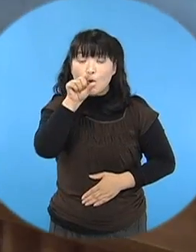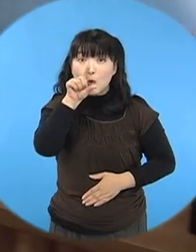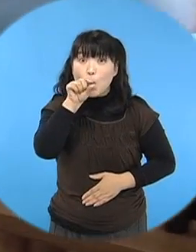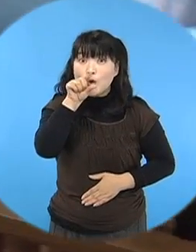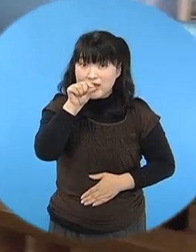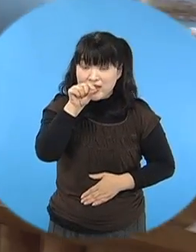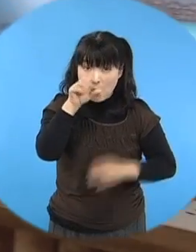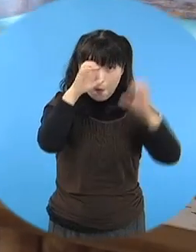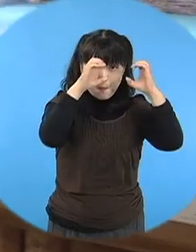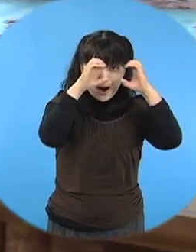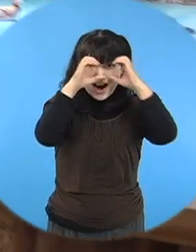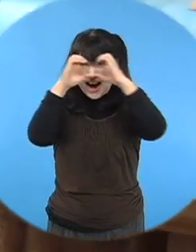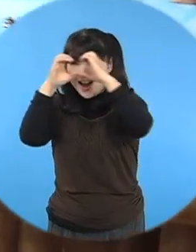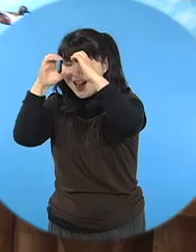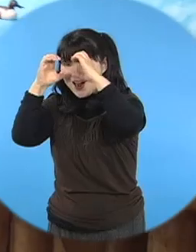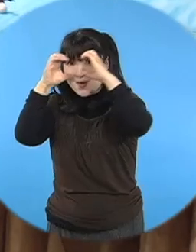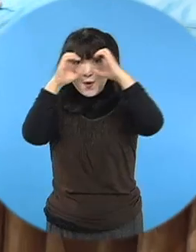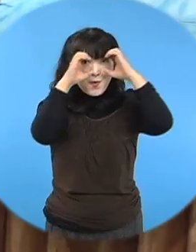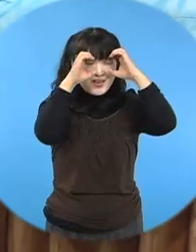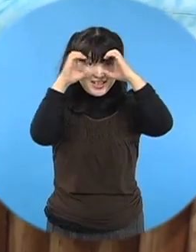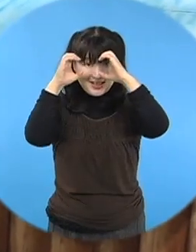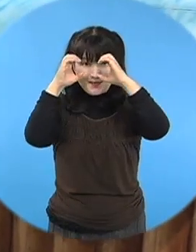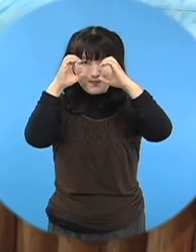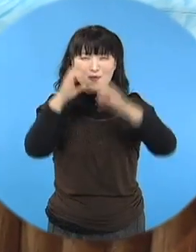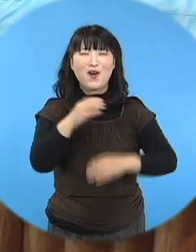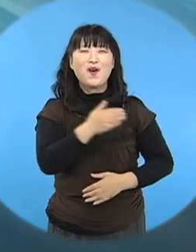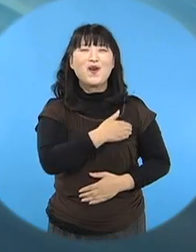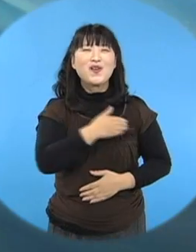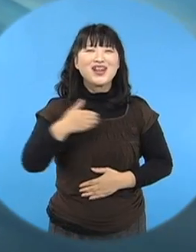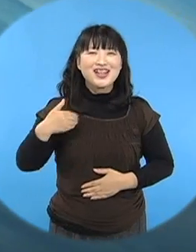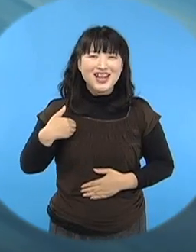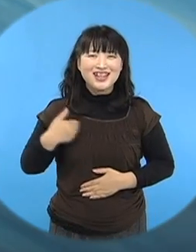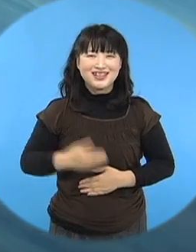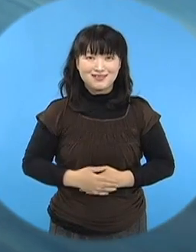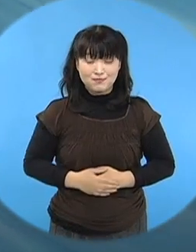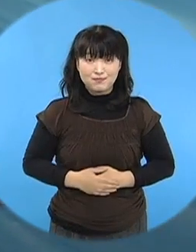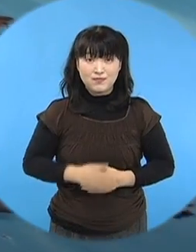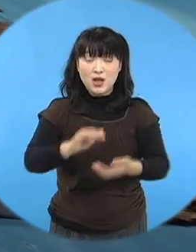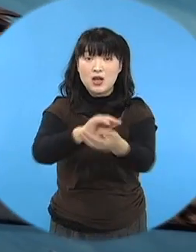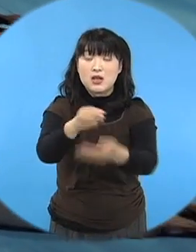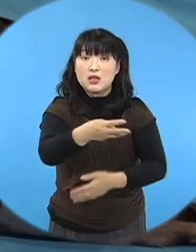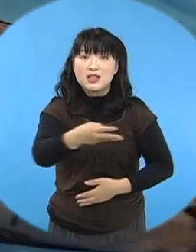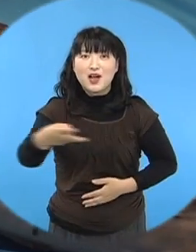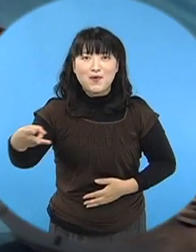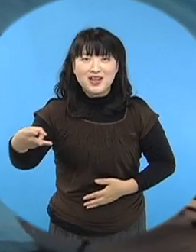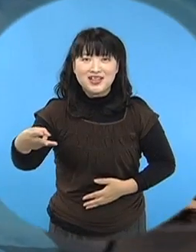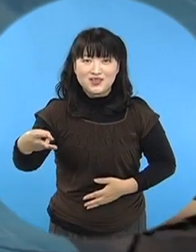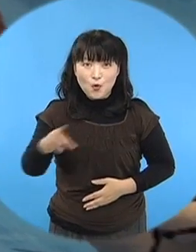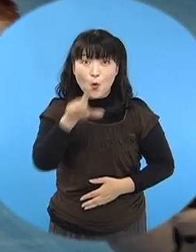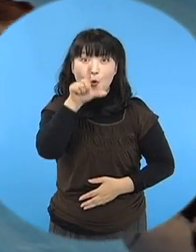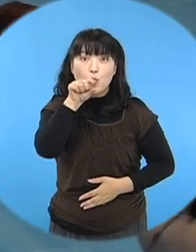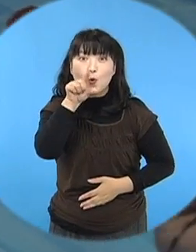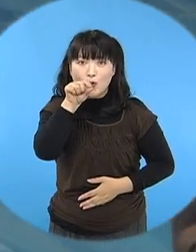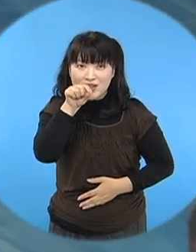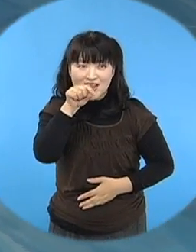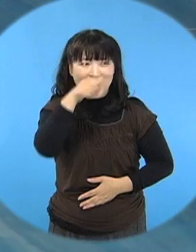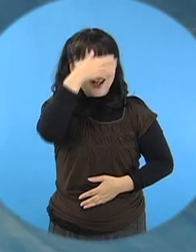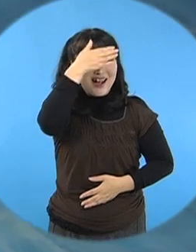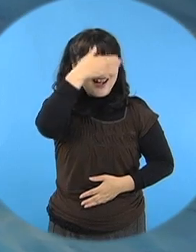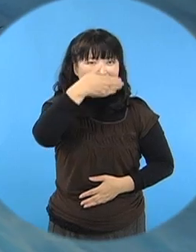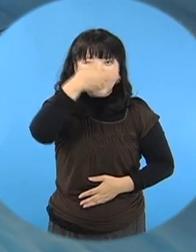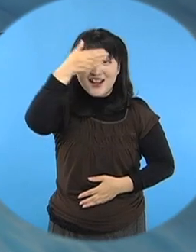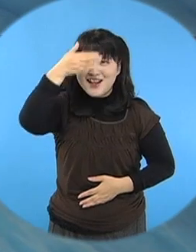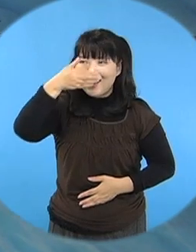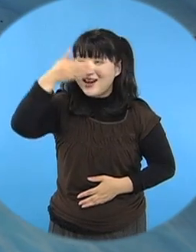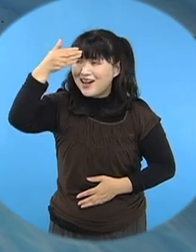ではバードウォッチングをするコーナーもあるんですね。多摩川にはこういった鳥がいるのかな